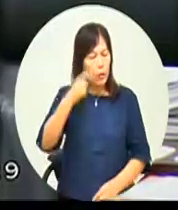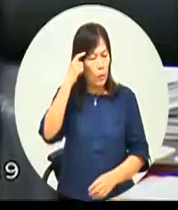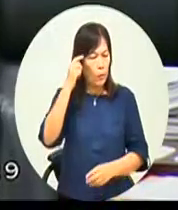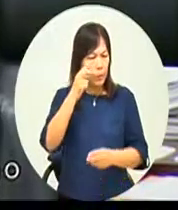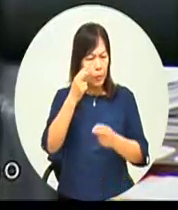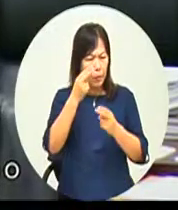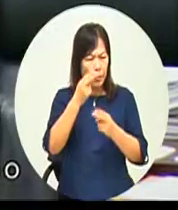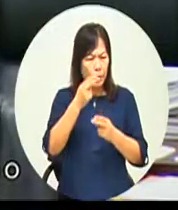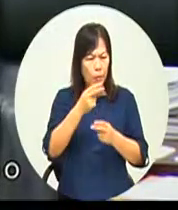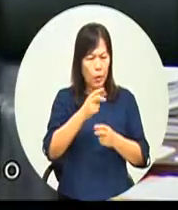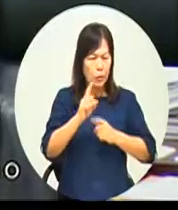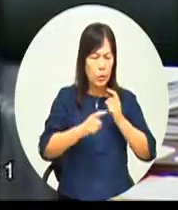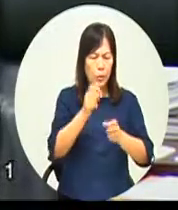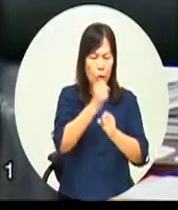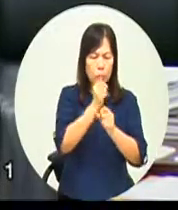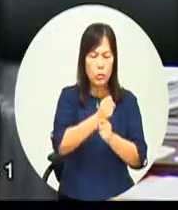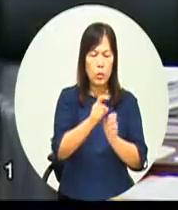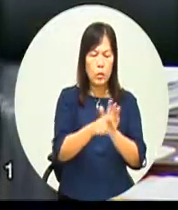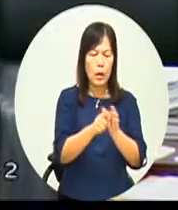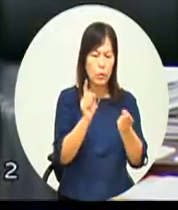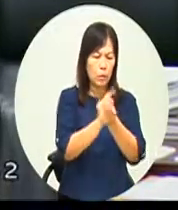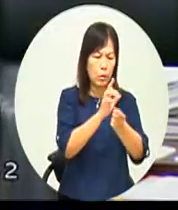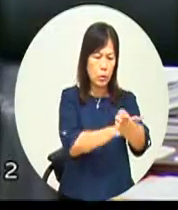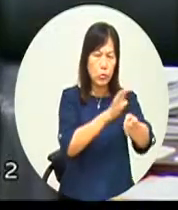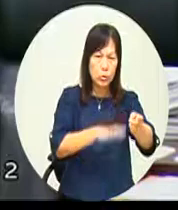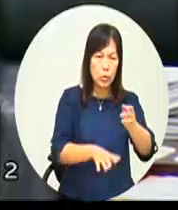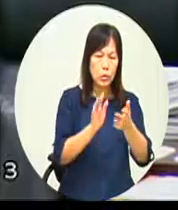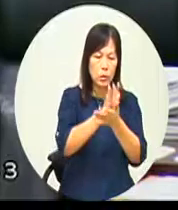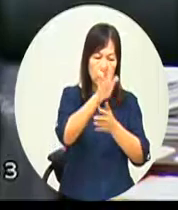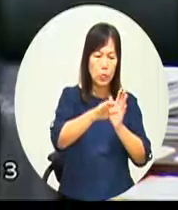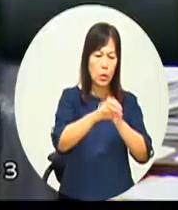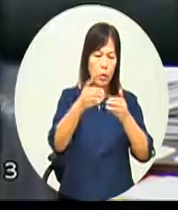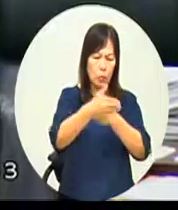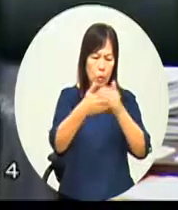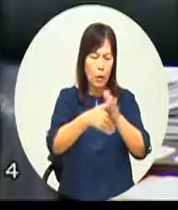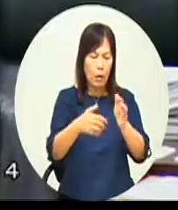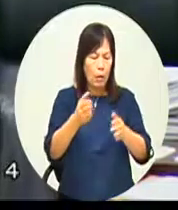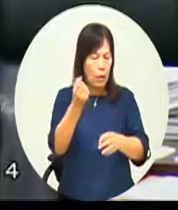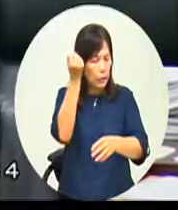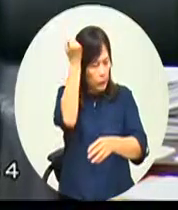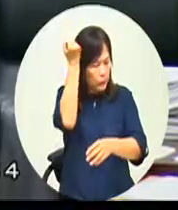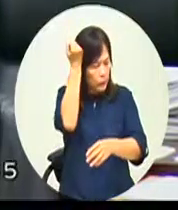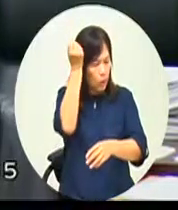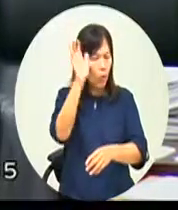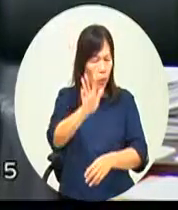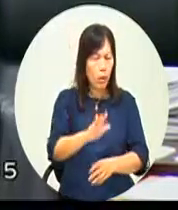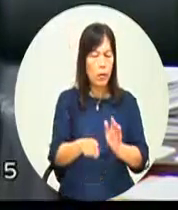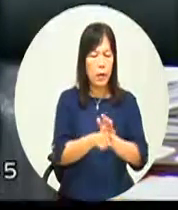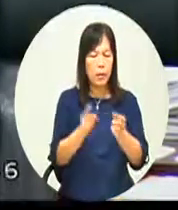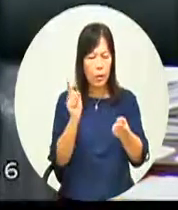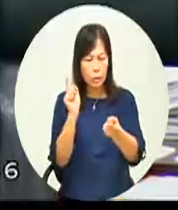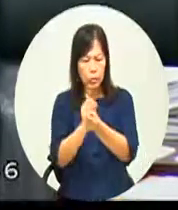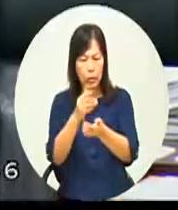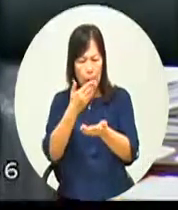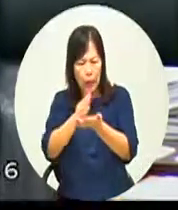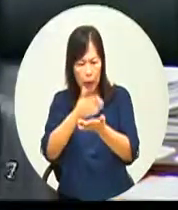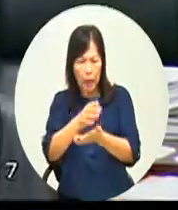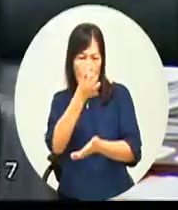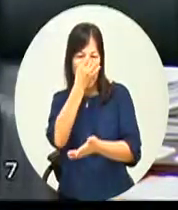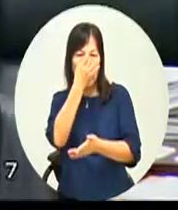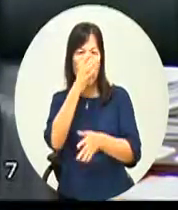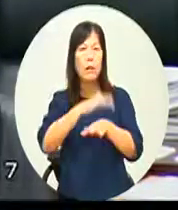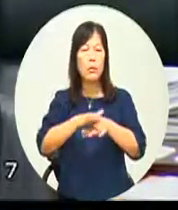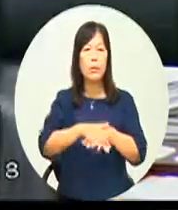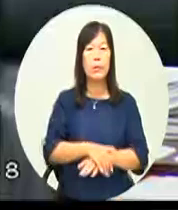做，否则这个会造成新左营地区未来一个交通的痛脚，不知道该怎么解决。因为你如果多了一个